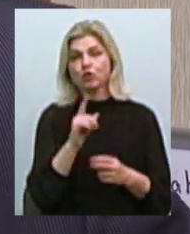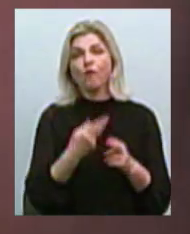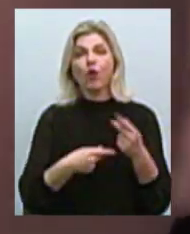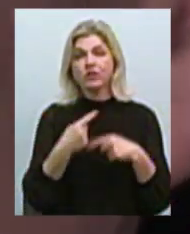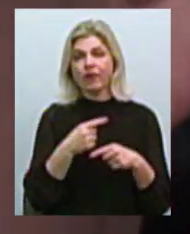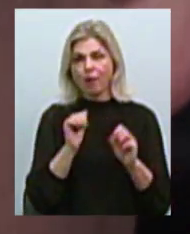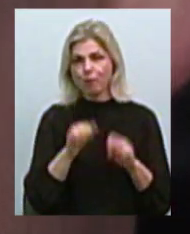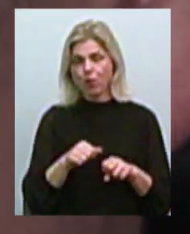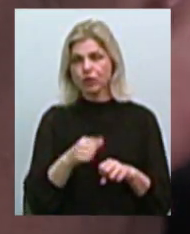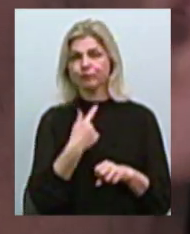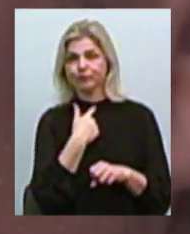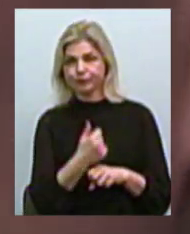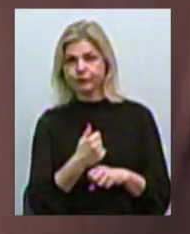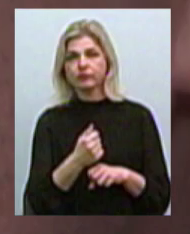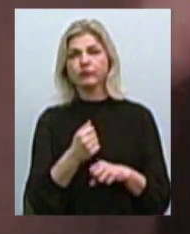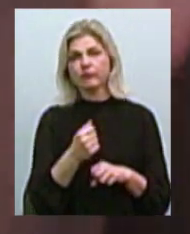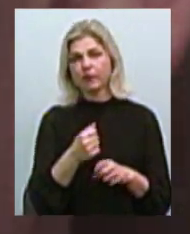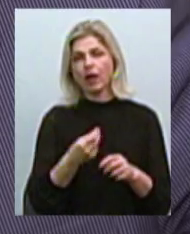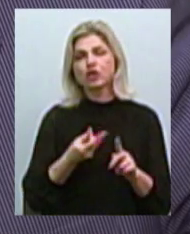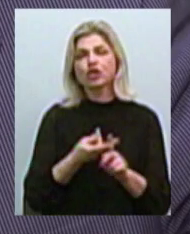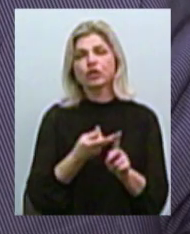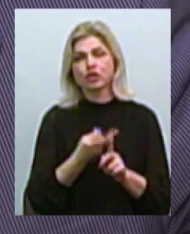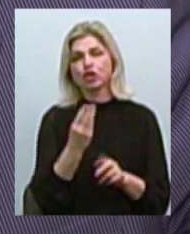нечесних покупців шантажувати підприємців.